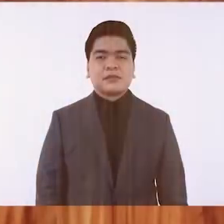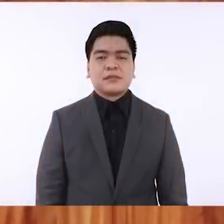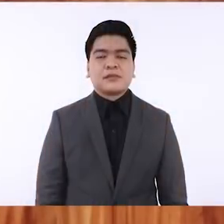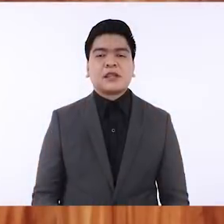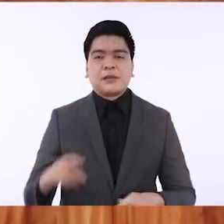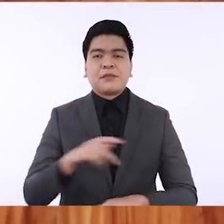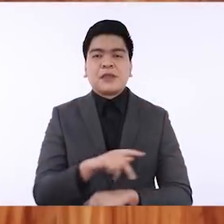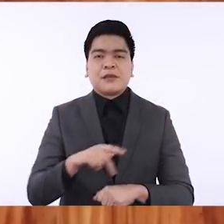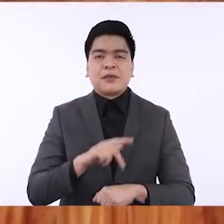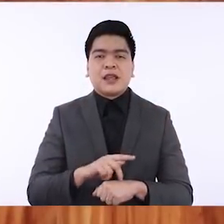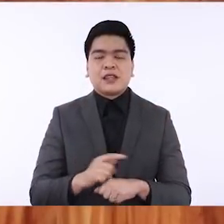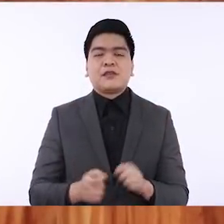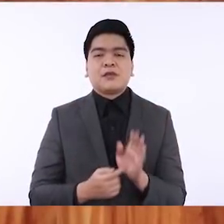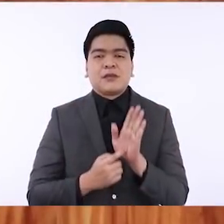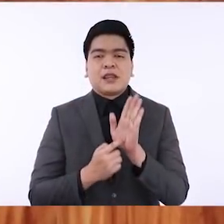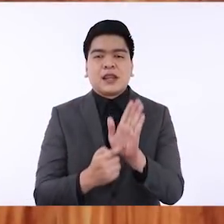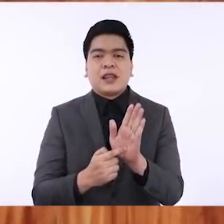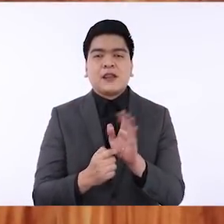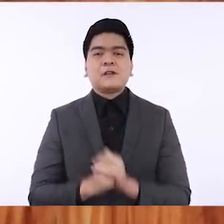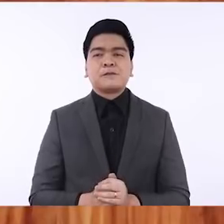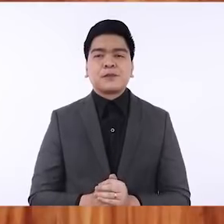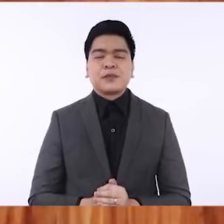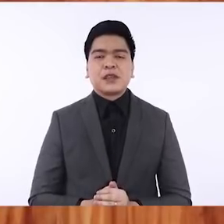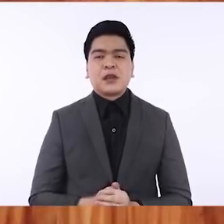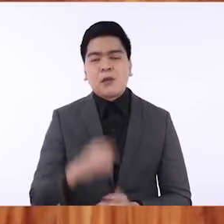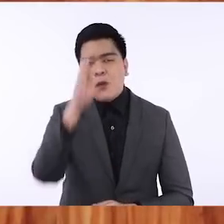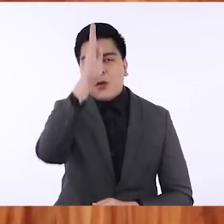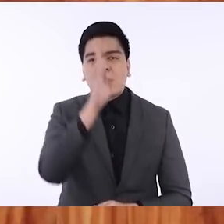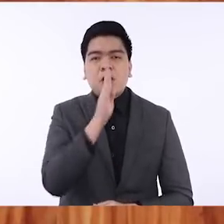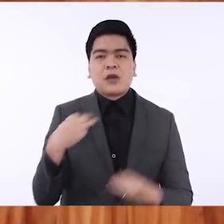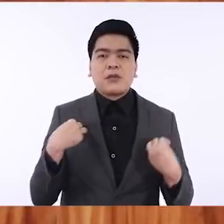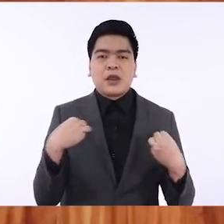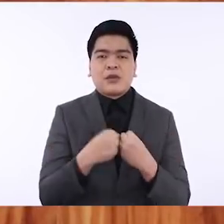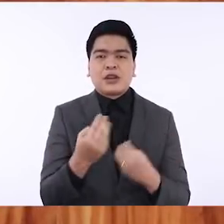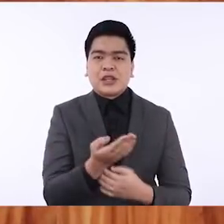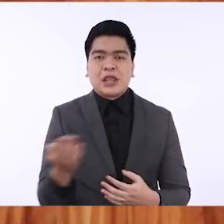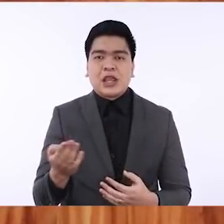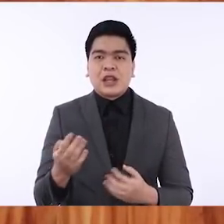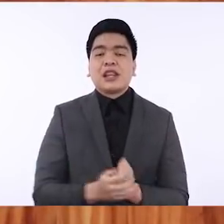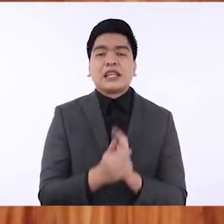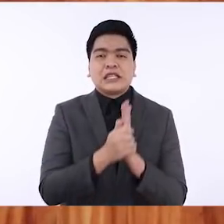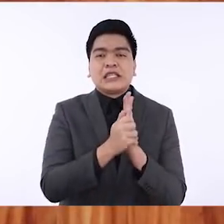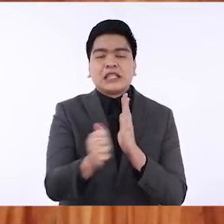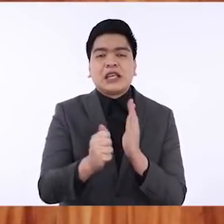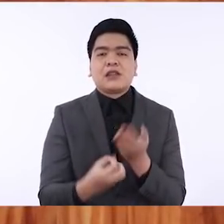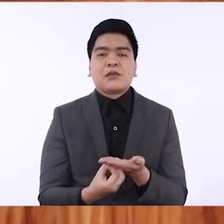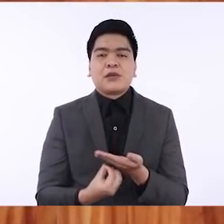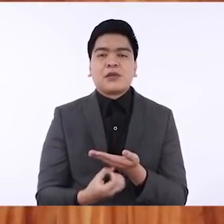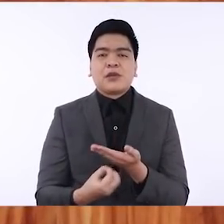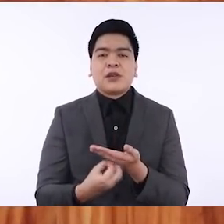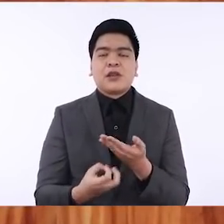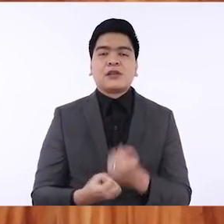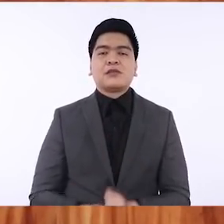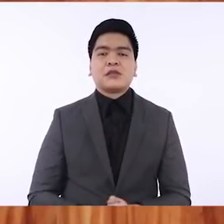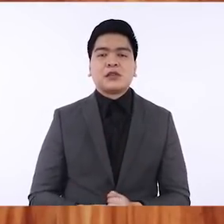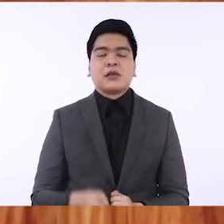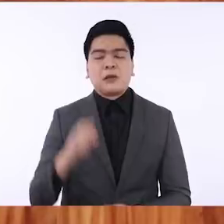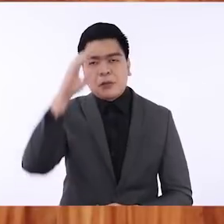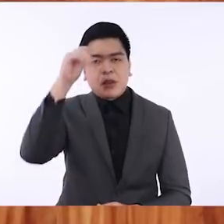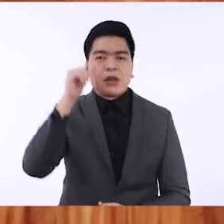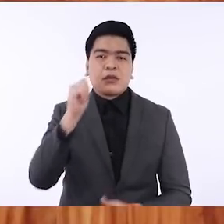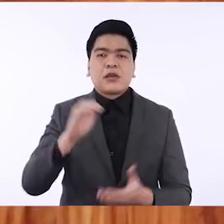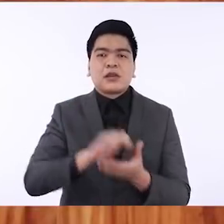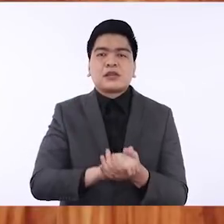Sa Pilipinas, ipinamalas ng mga kabilang sa kapisan ng buklod ang hilig at talento nila sa pagluluto sa